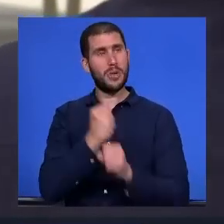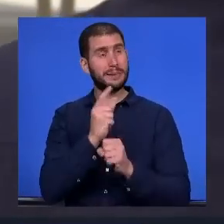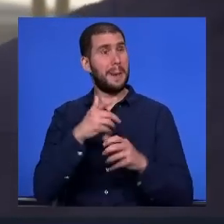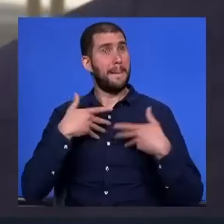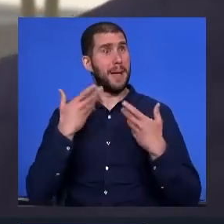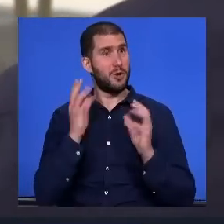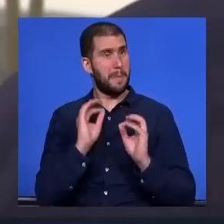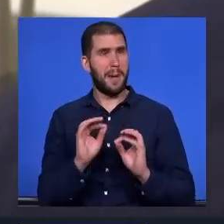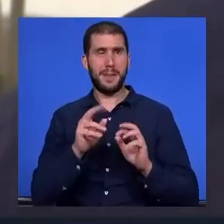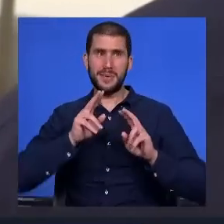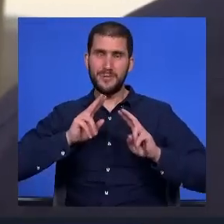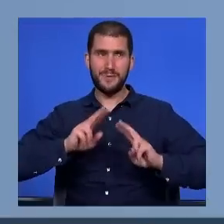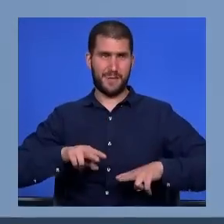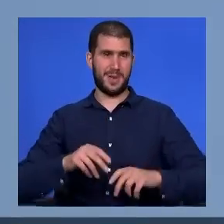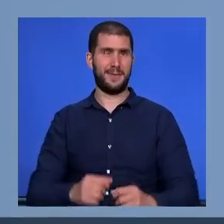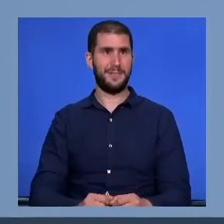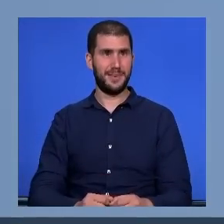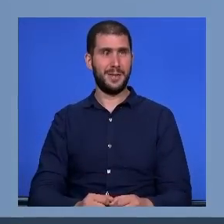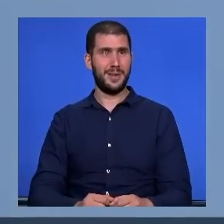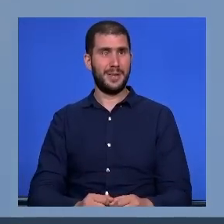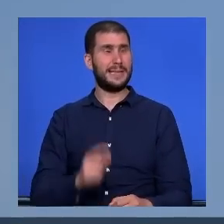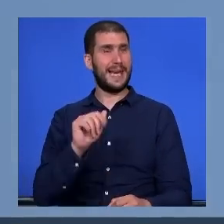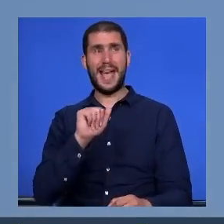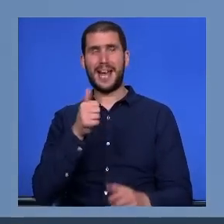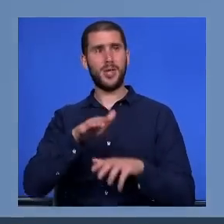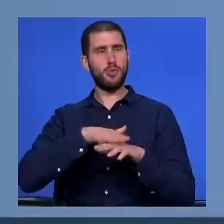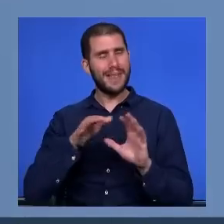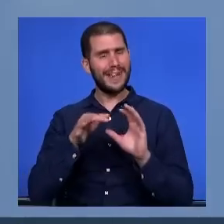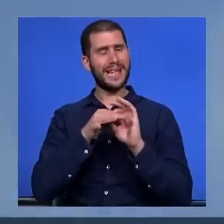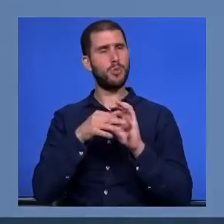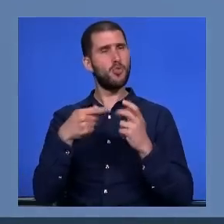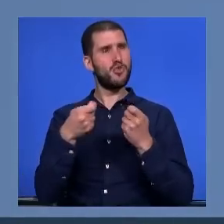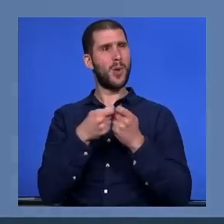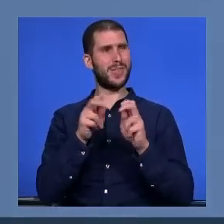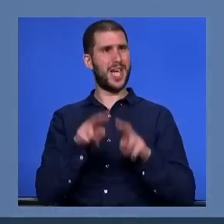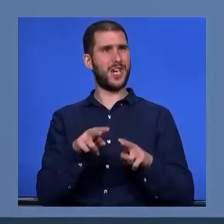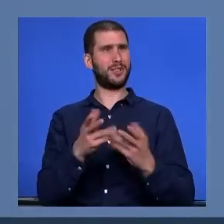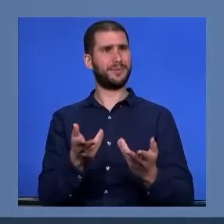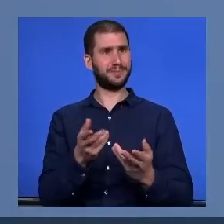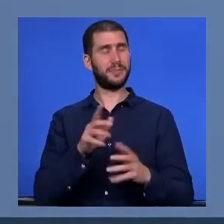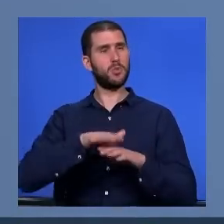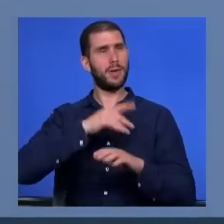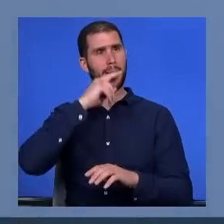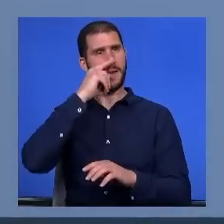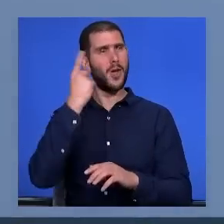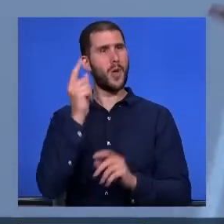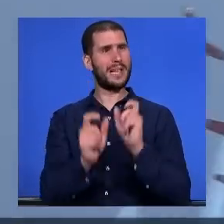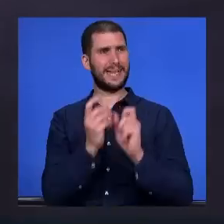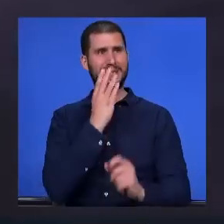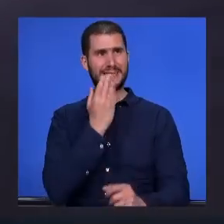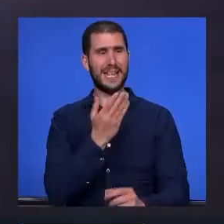אותנו בצורה אינסופית. זה הכי תחושת החיבור והשייכות שיכולה להיות, תחושת גאווה לכל אזרח ישראלי,